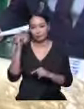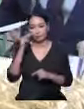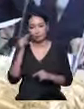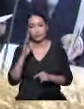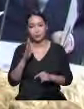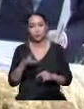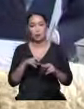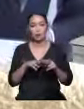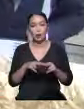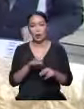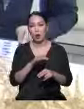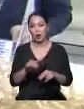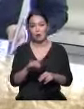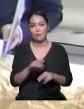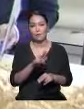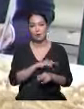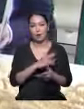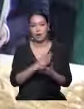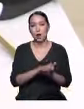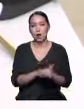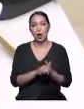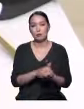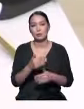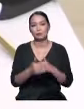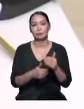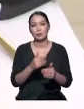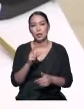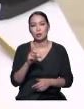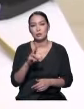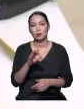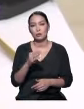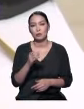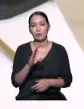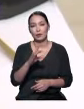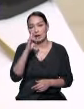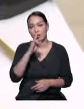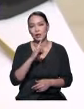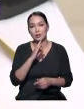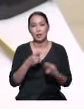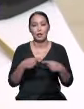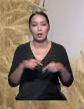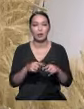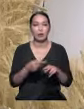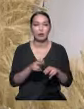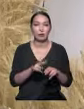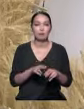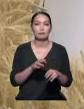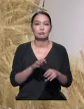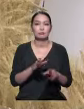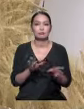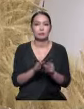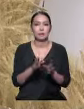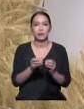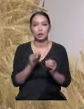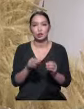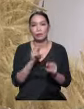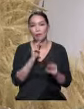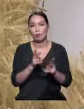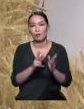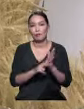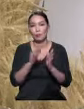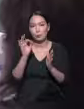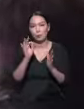столице официально заработала Ассоциация последователей Эскофье в Казахстане. Эта организация объединяет 10 тысяч поваров, 80%